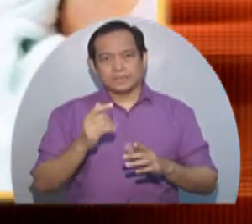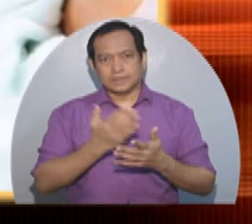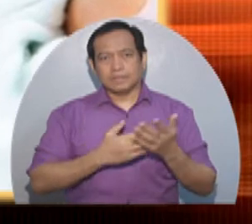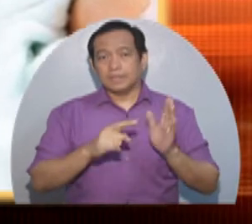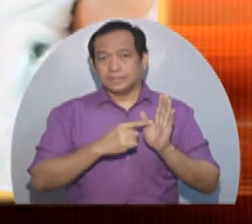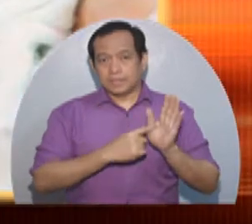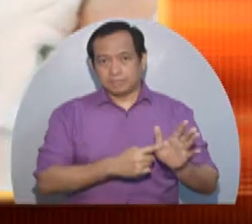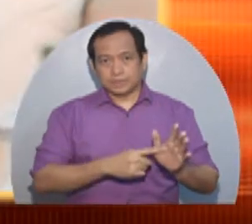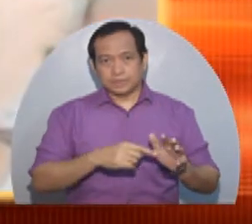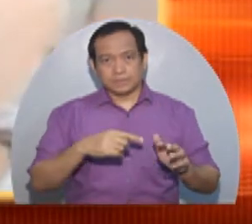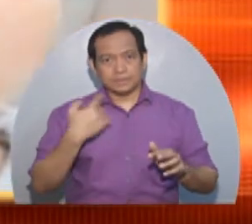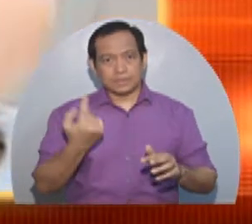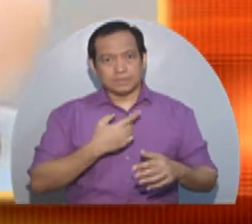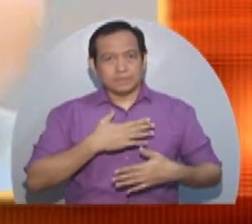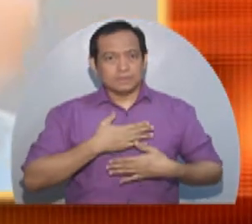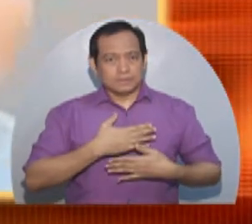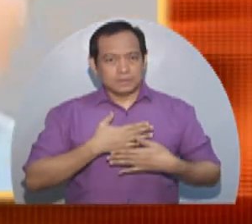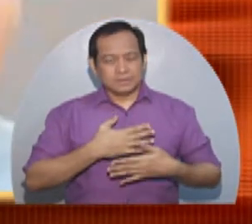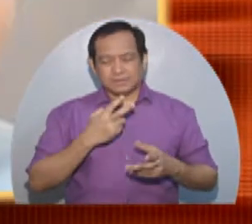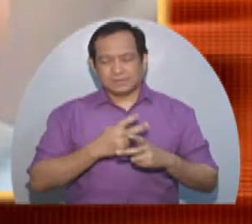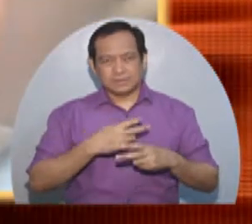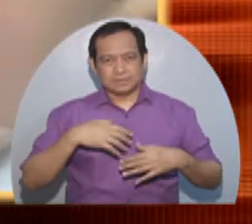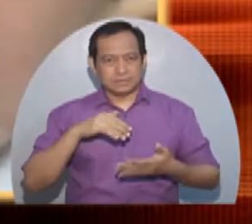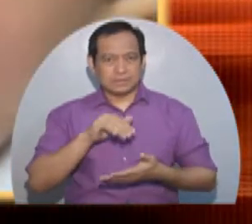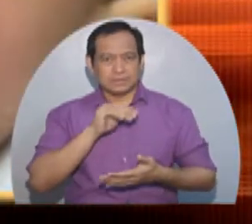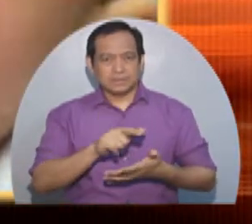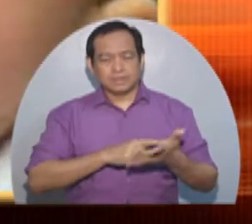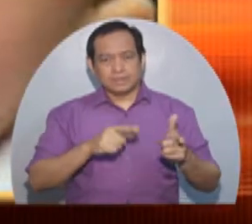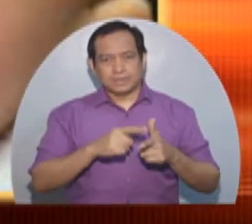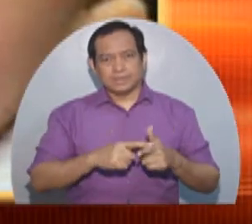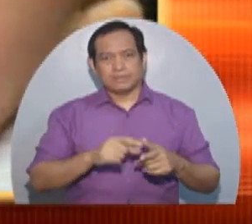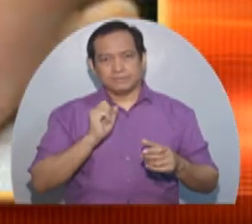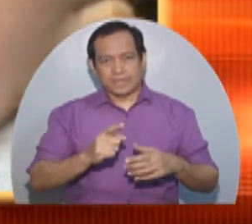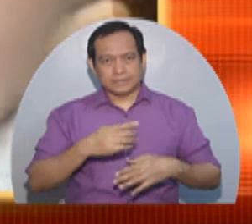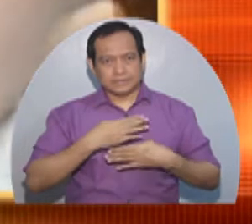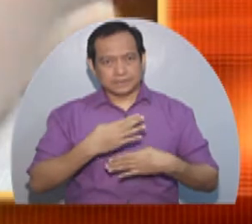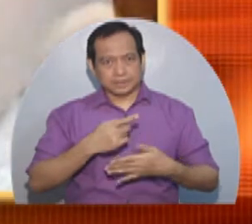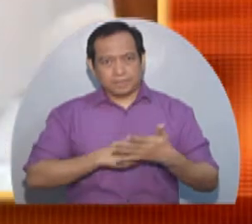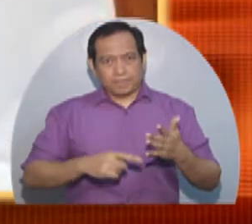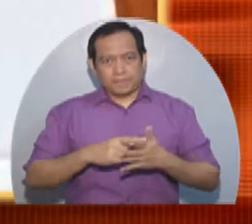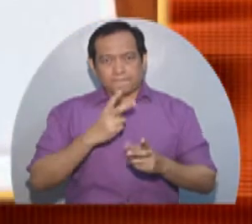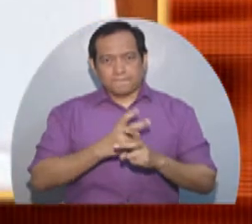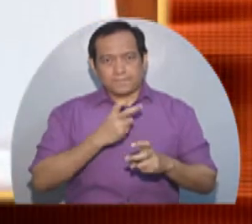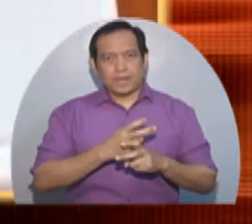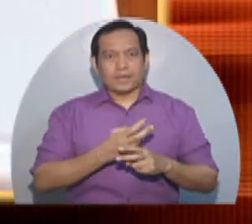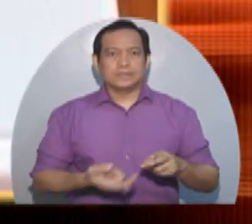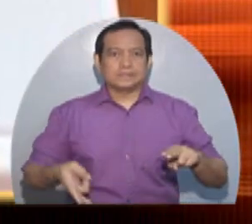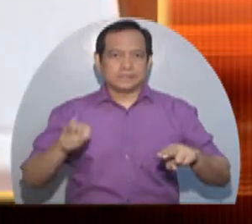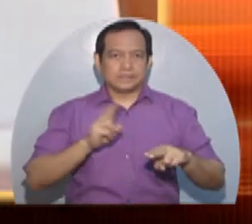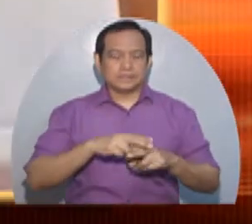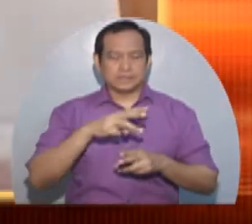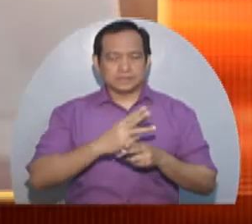ilang sintomas ay madalas na paghingal, mabilis na paghinga, hirap sa pagtaas ng